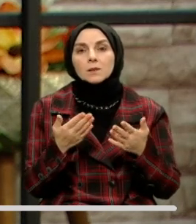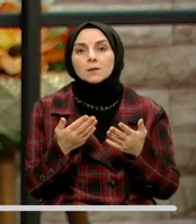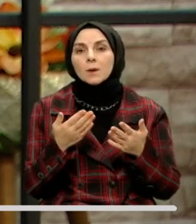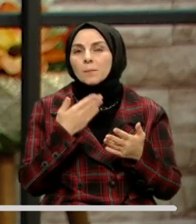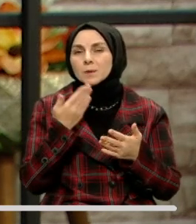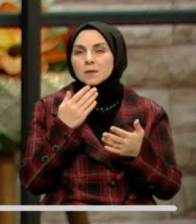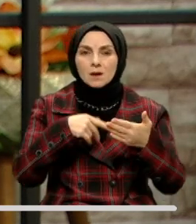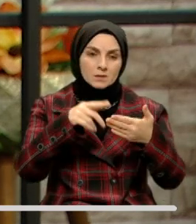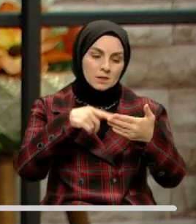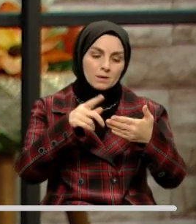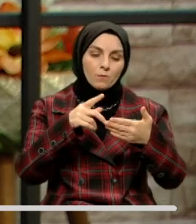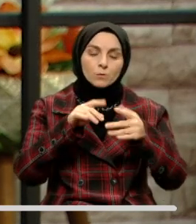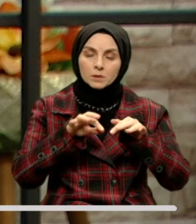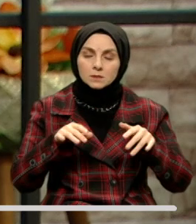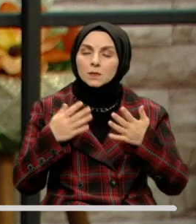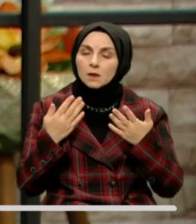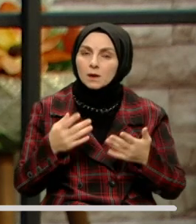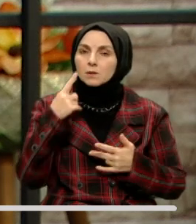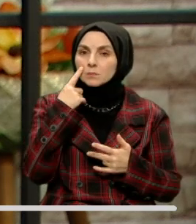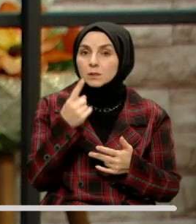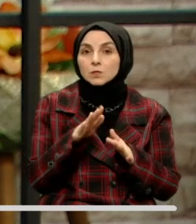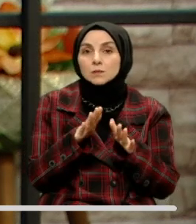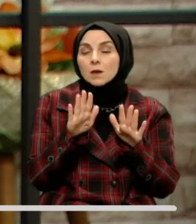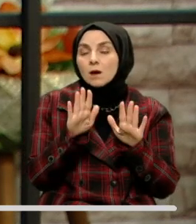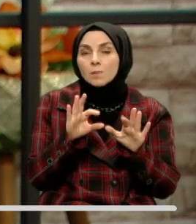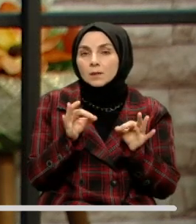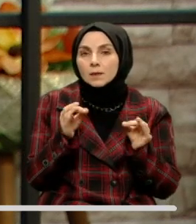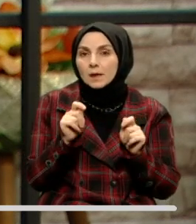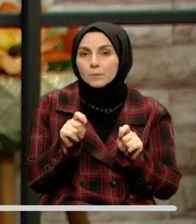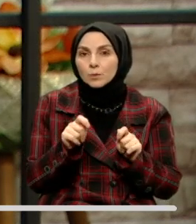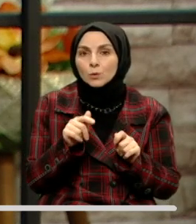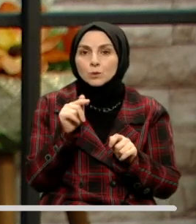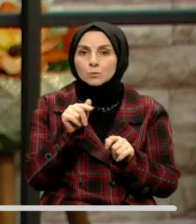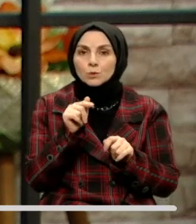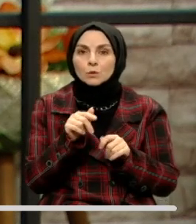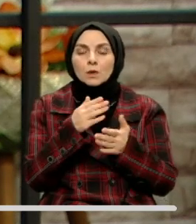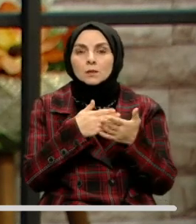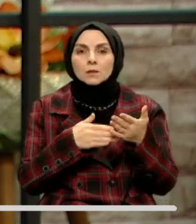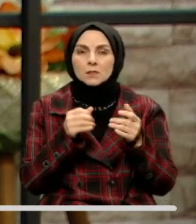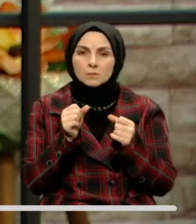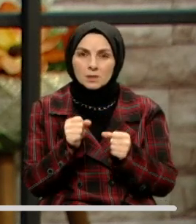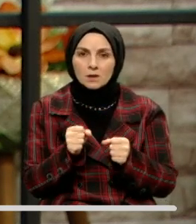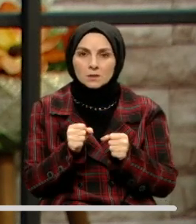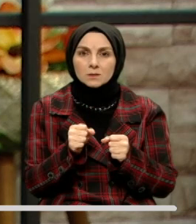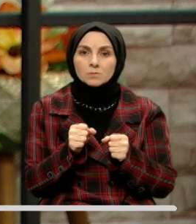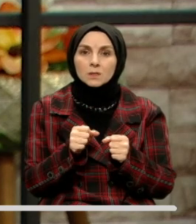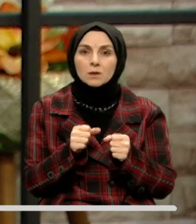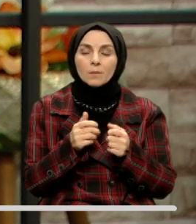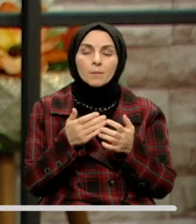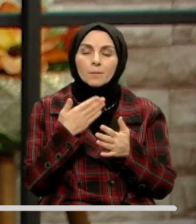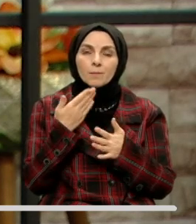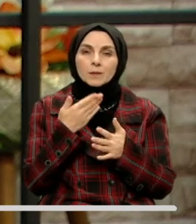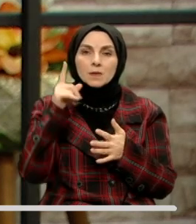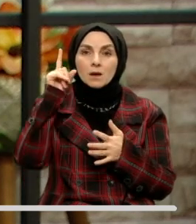ayırıyoruz? Özellikle level atlanılması gereken oyunlar var. Burada yarım kaldığında o dopamin duygusu çocuklar